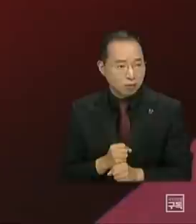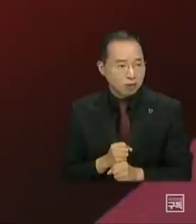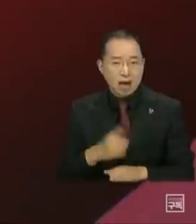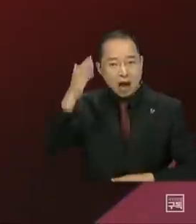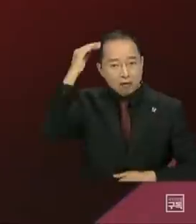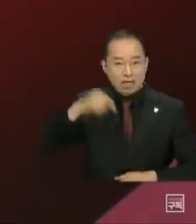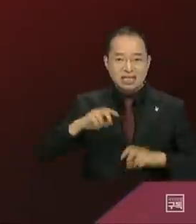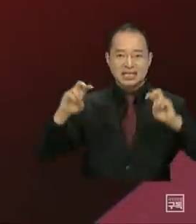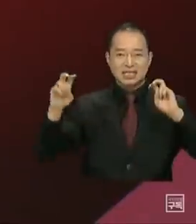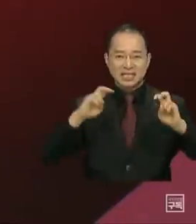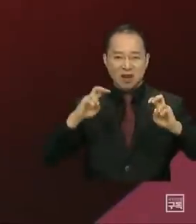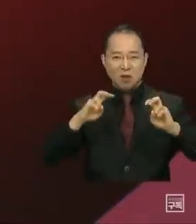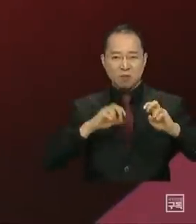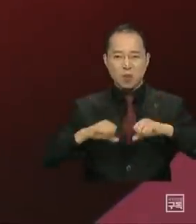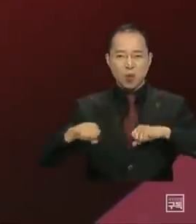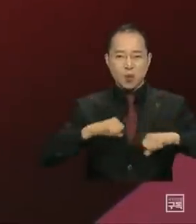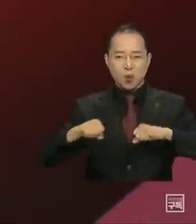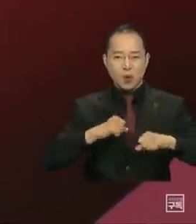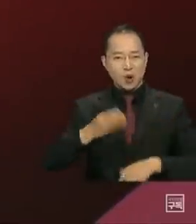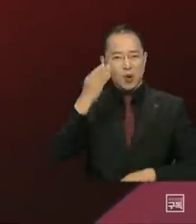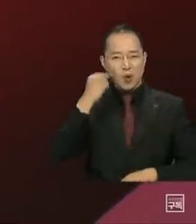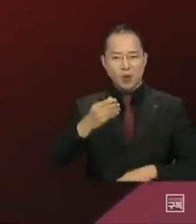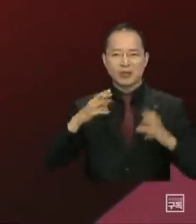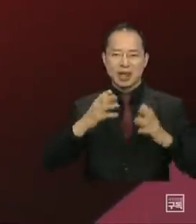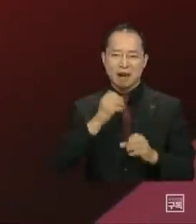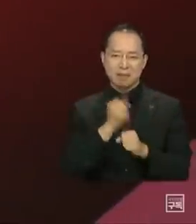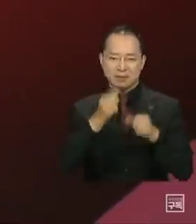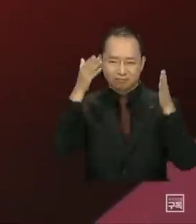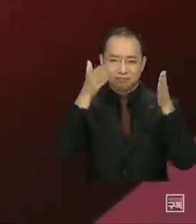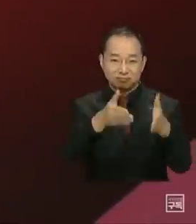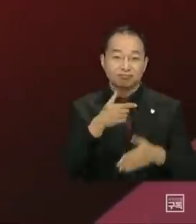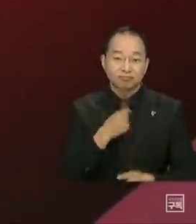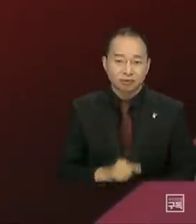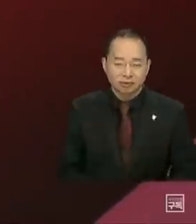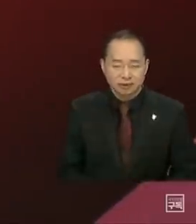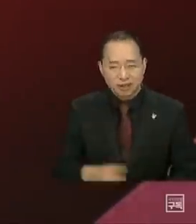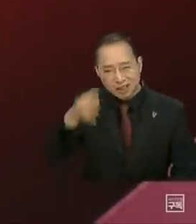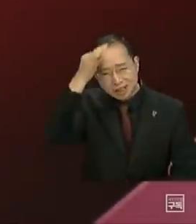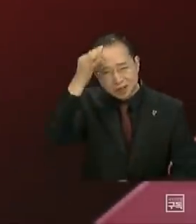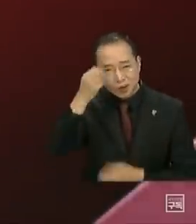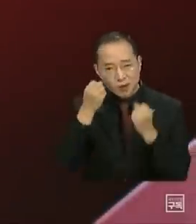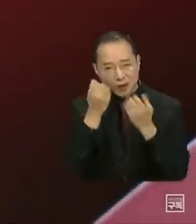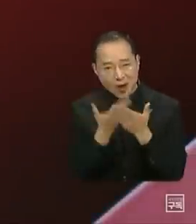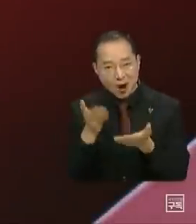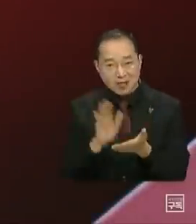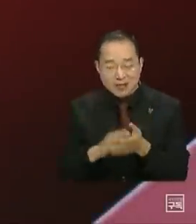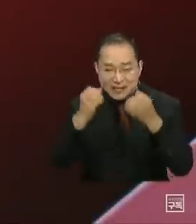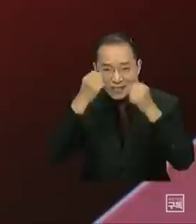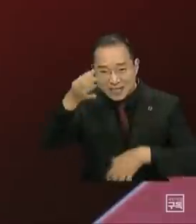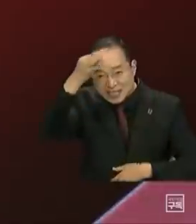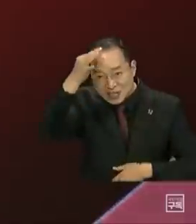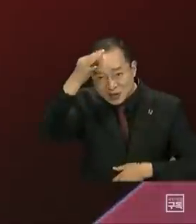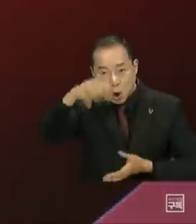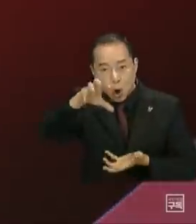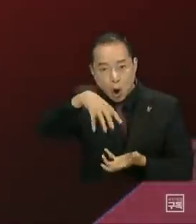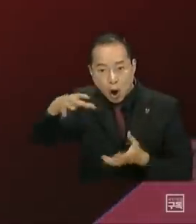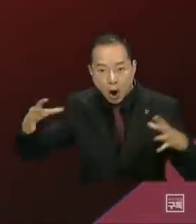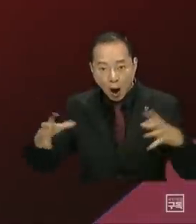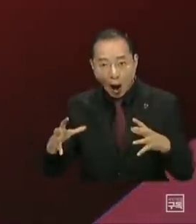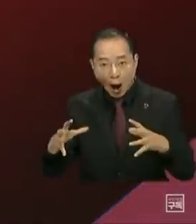나라 만들기에 주력을 하려고 합니다. 기술 혁신과 신기술 집약산업으로 경제